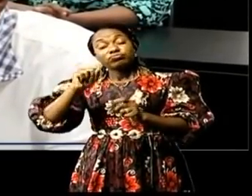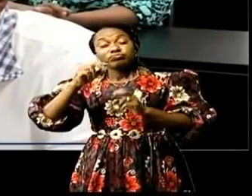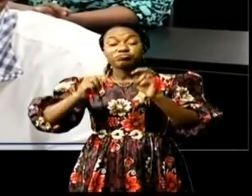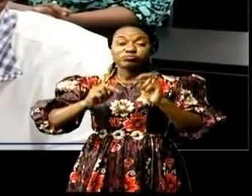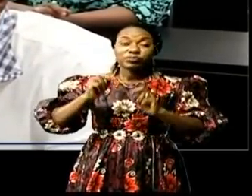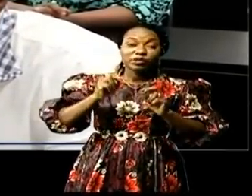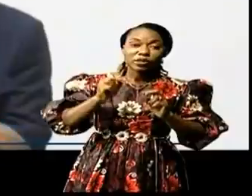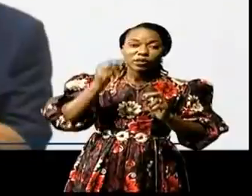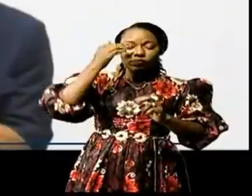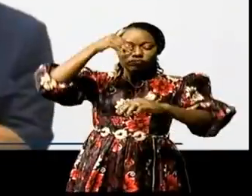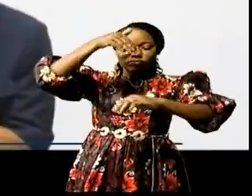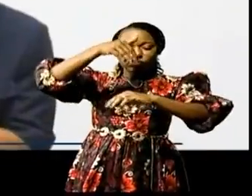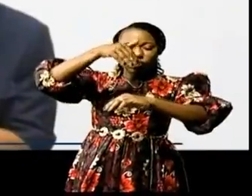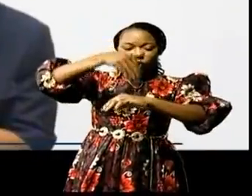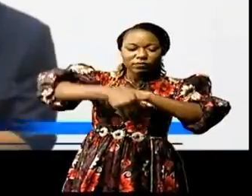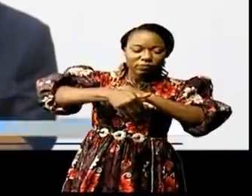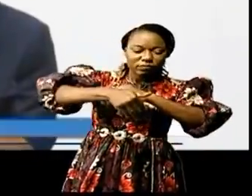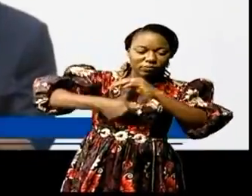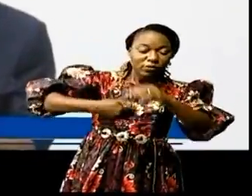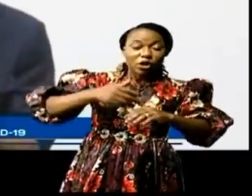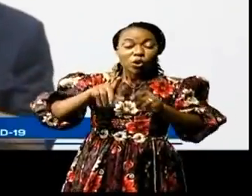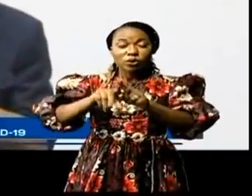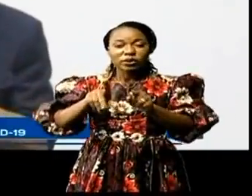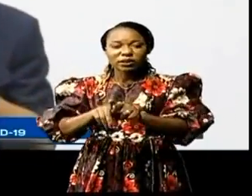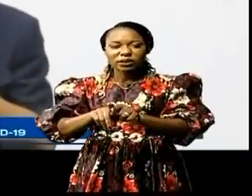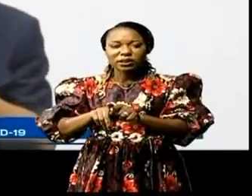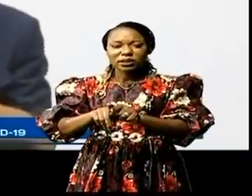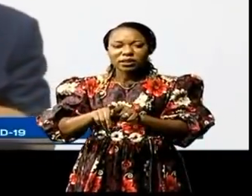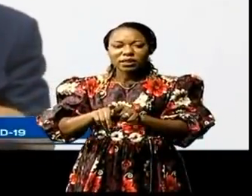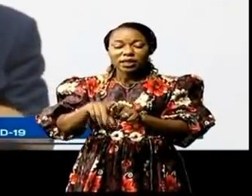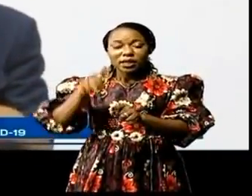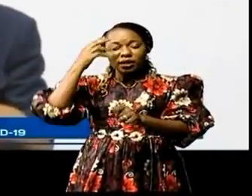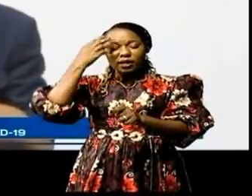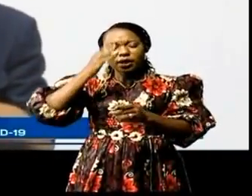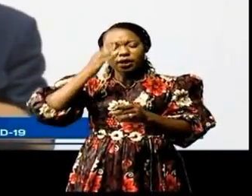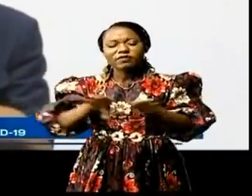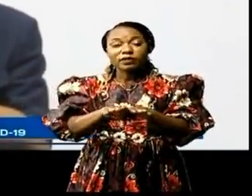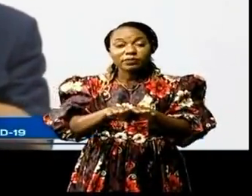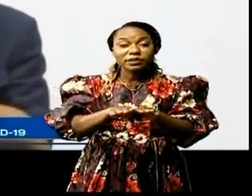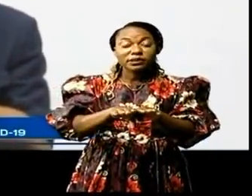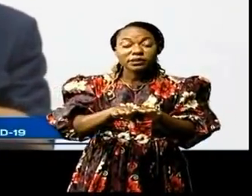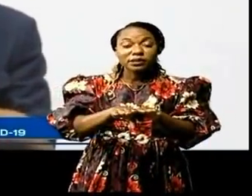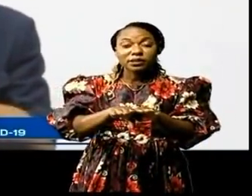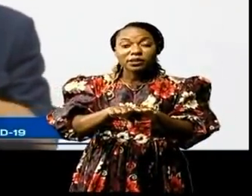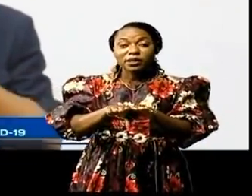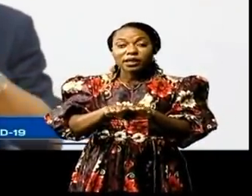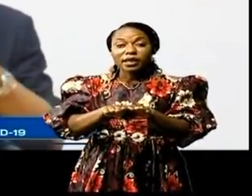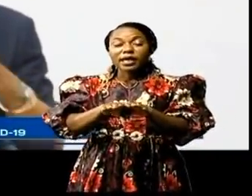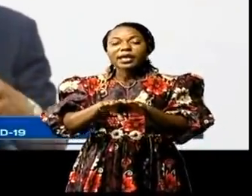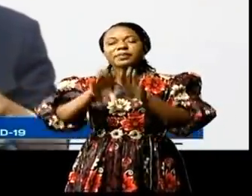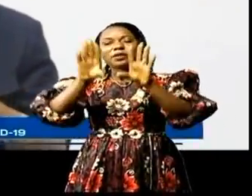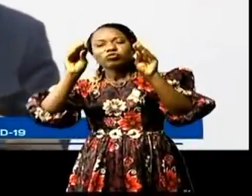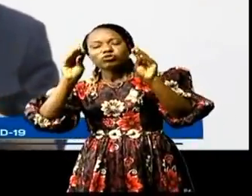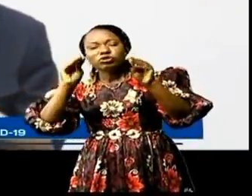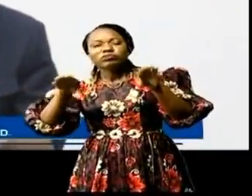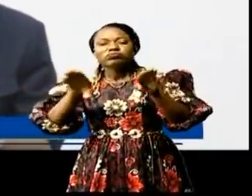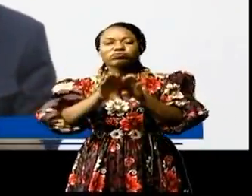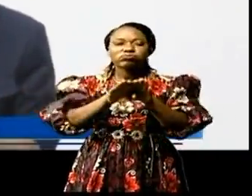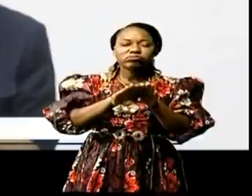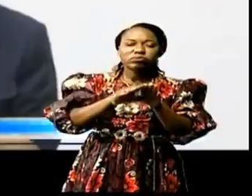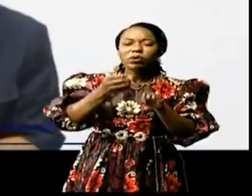le couvre-feu, les mesures comme la fermeture des bars ou des boîtes de